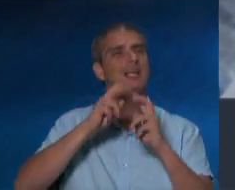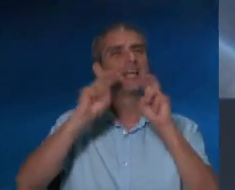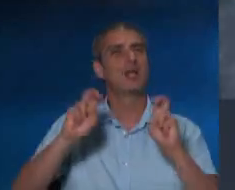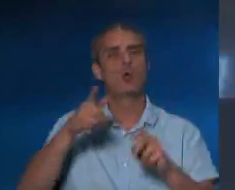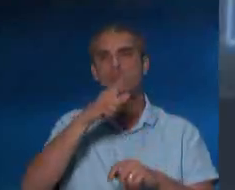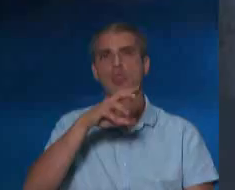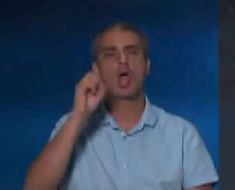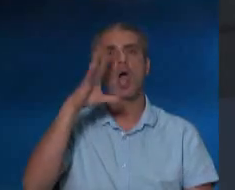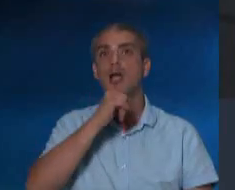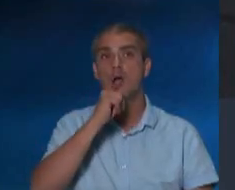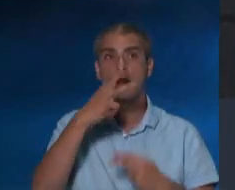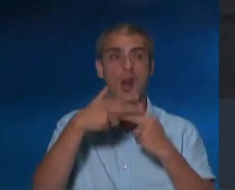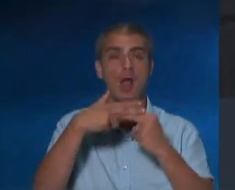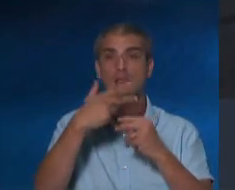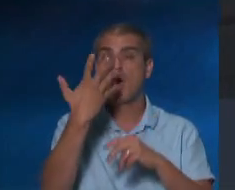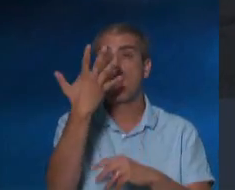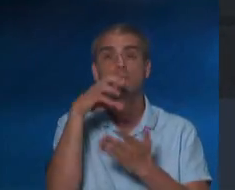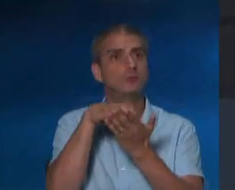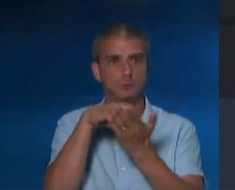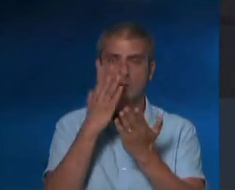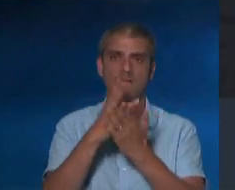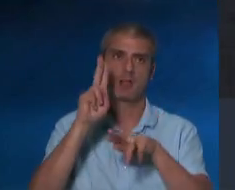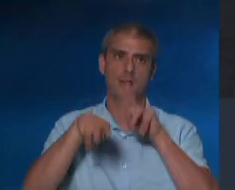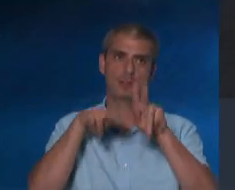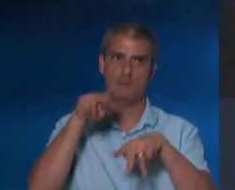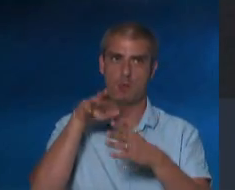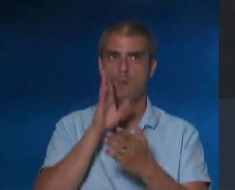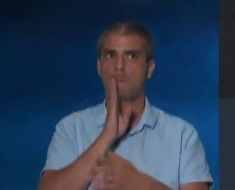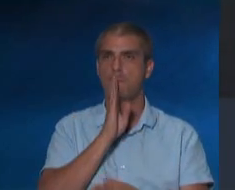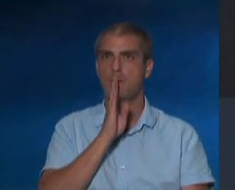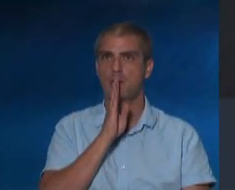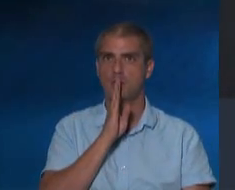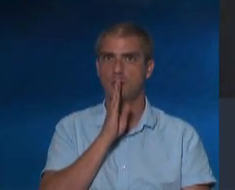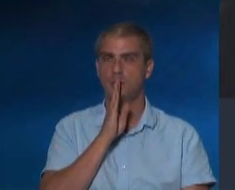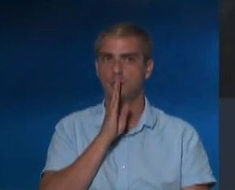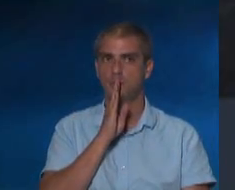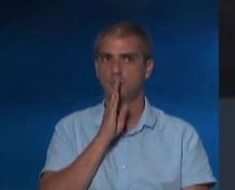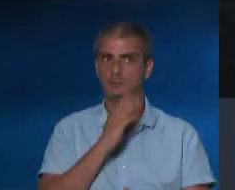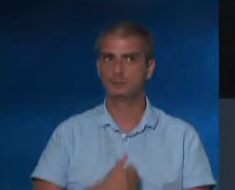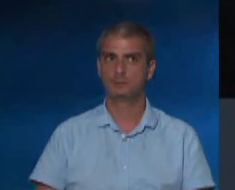ל5 בסיסים, 5 בלבד, טופלו המוקדים הבעייתיים.